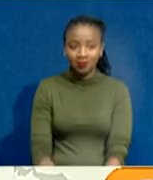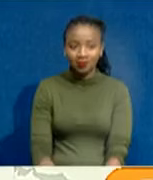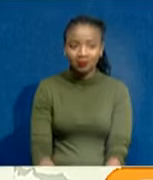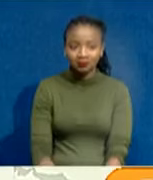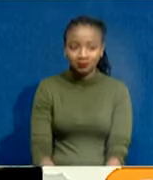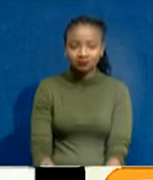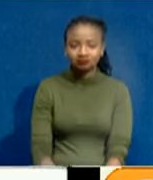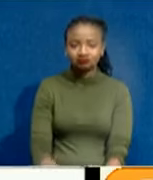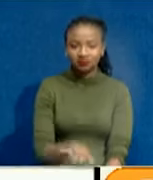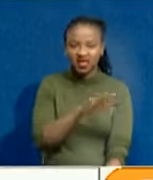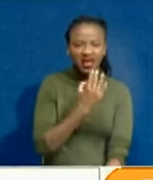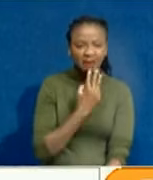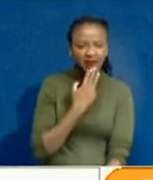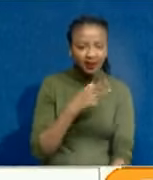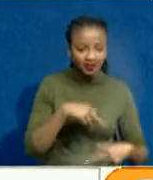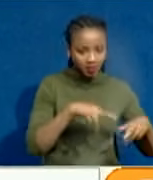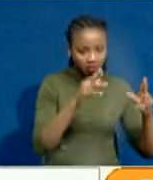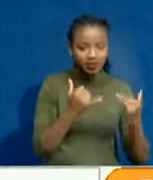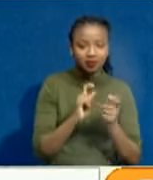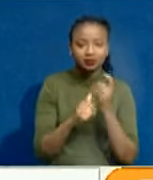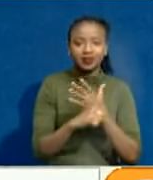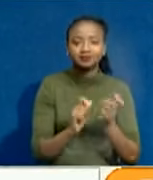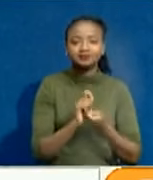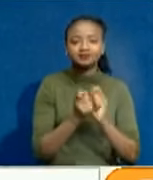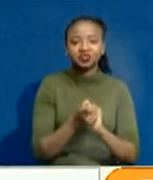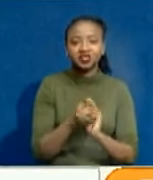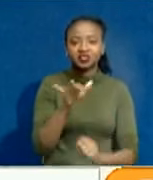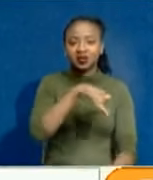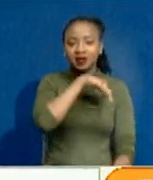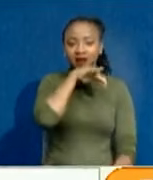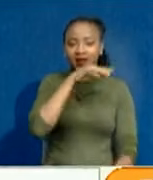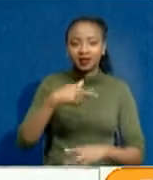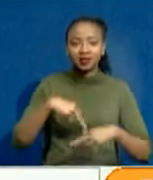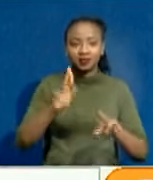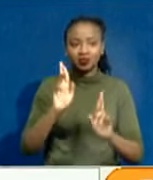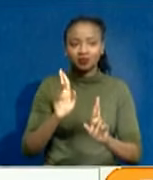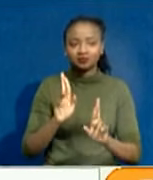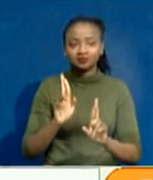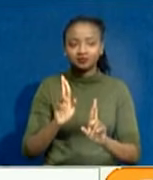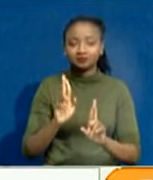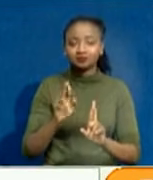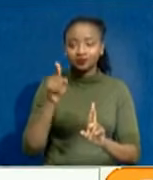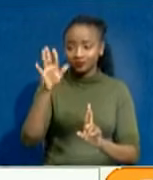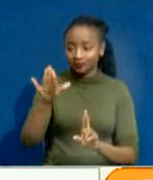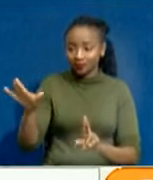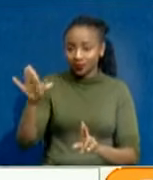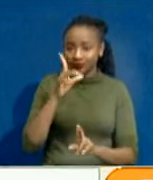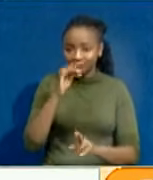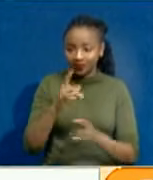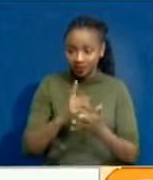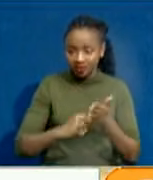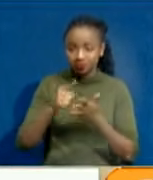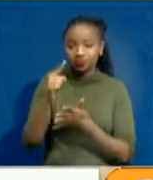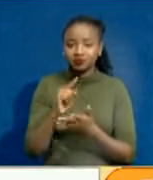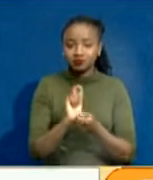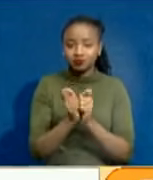Jina la barabara ya Mbagathi hapa jijini Nairobi limebadilishwa na kuitwa barabara ya Raila Odinga. Bunge la Taifa lilipitisha mswada kubadilisha jina